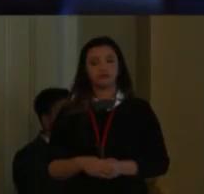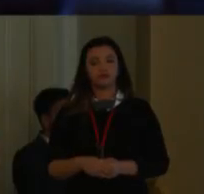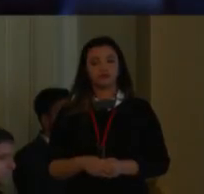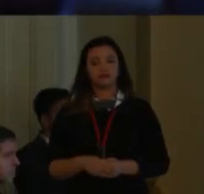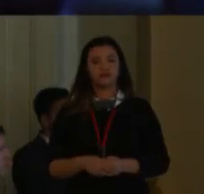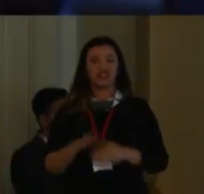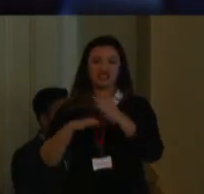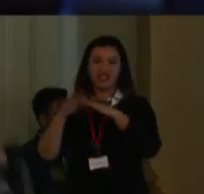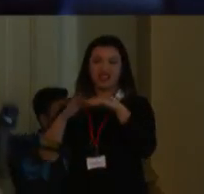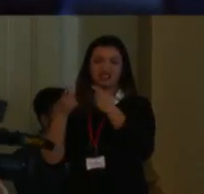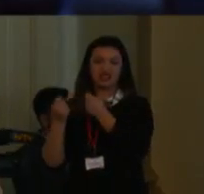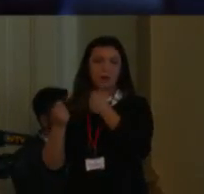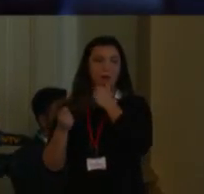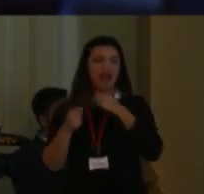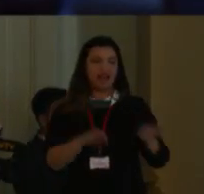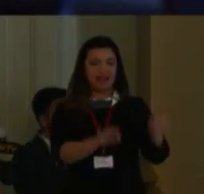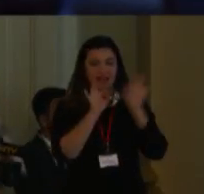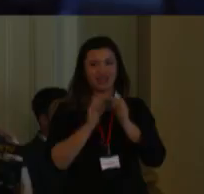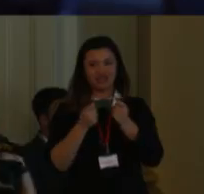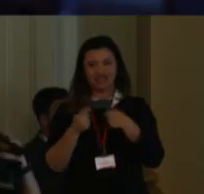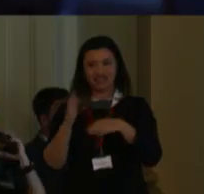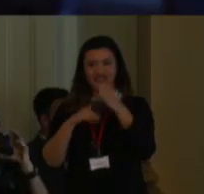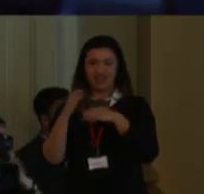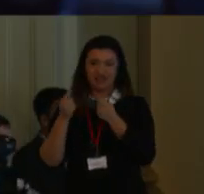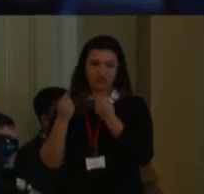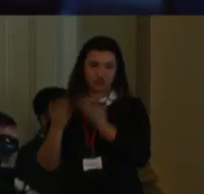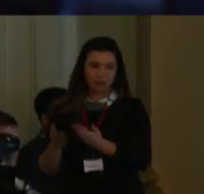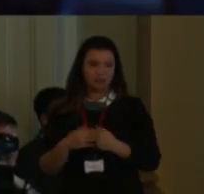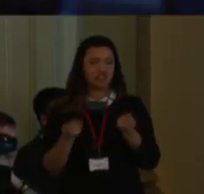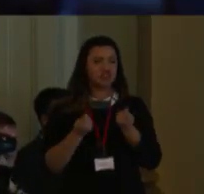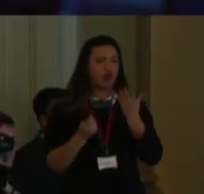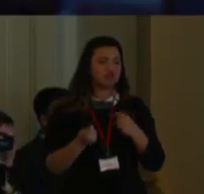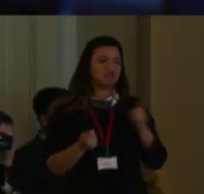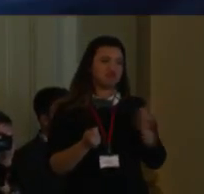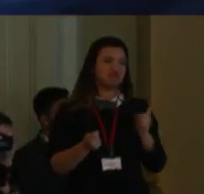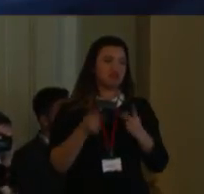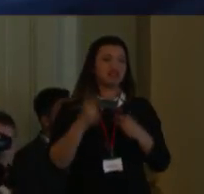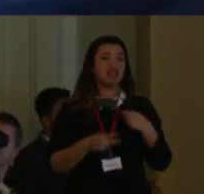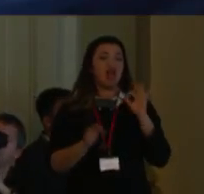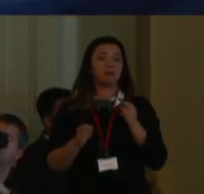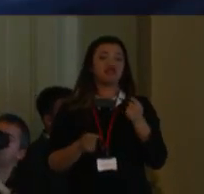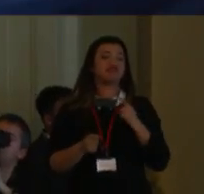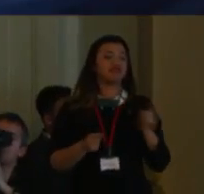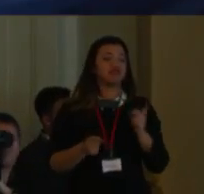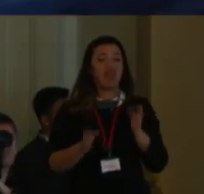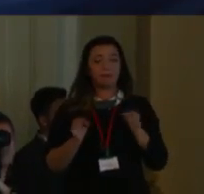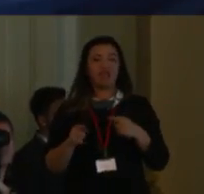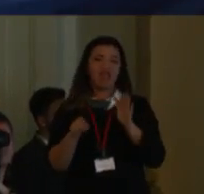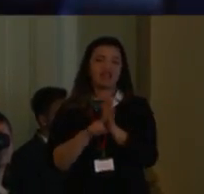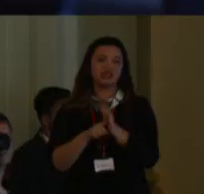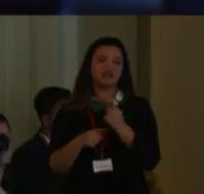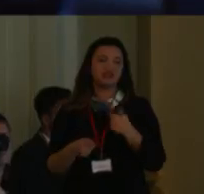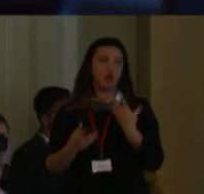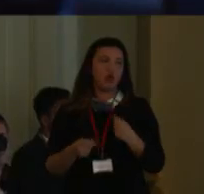İnşaatlarda çalışıyorum, baba mesleği. İşte iş olduğu zaman çalışıyorum ama hep o eksiklik var yani bir